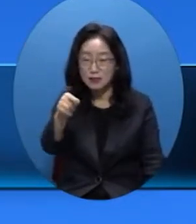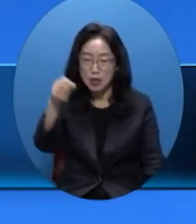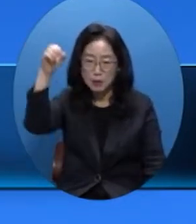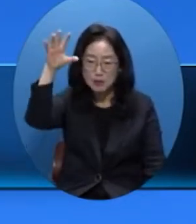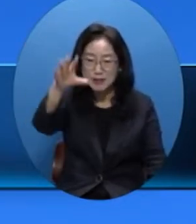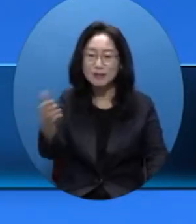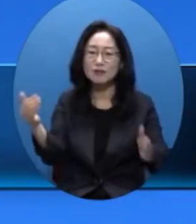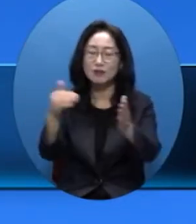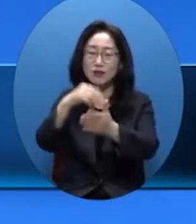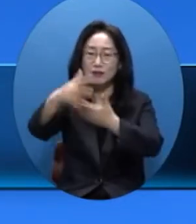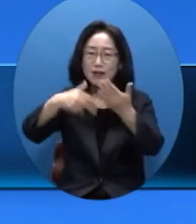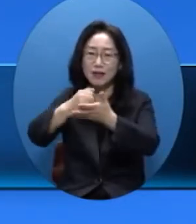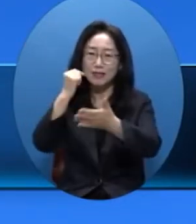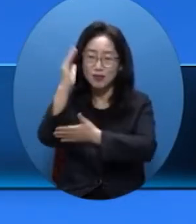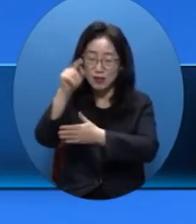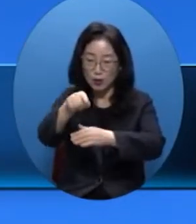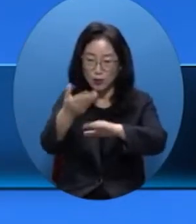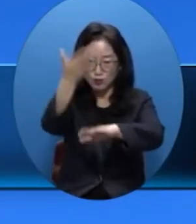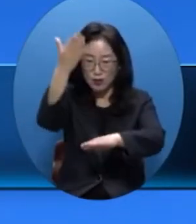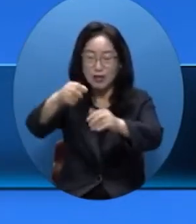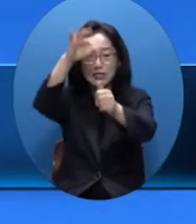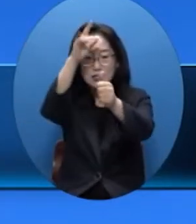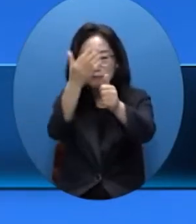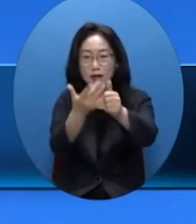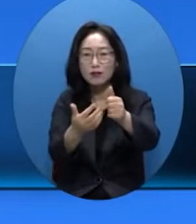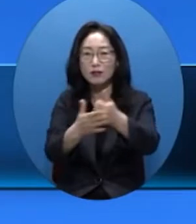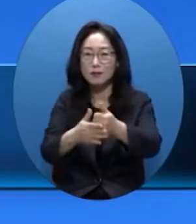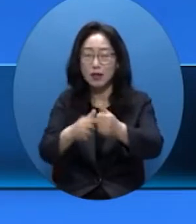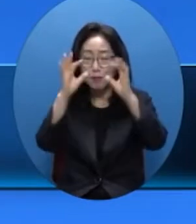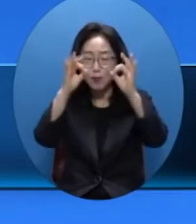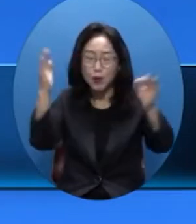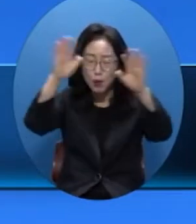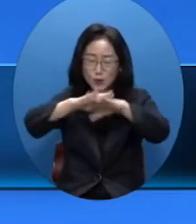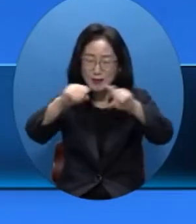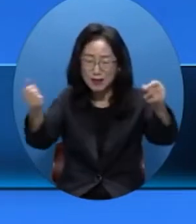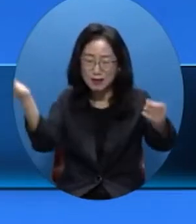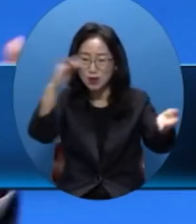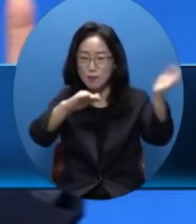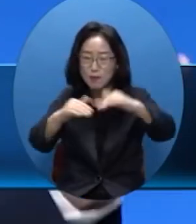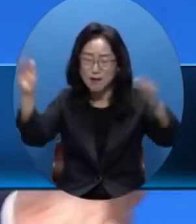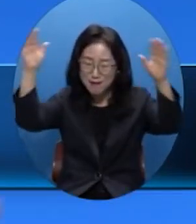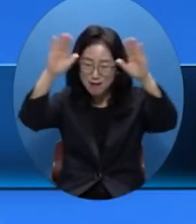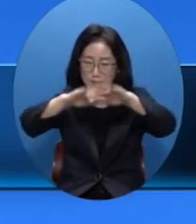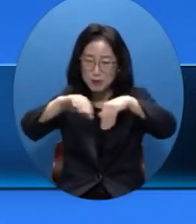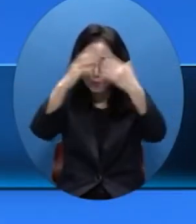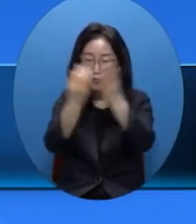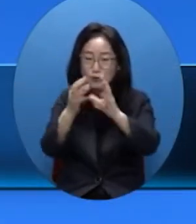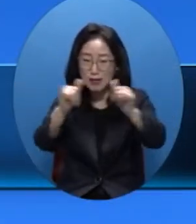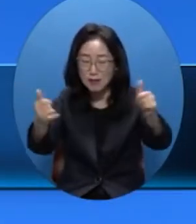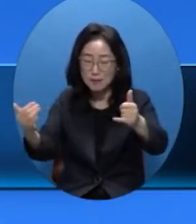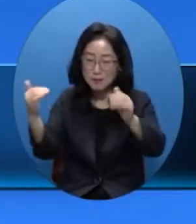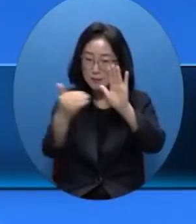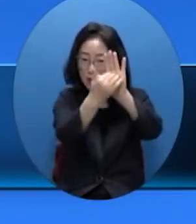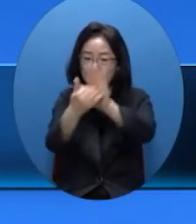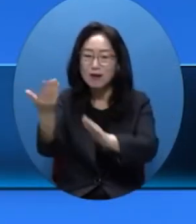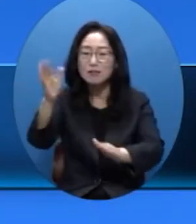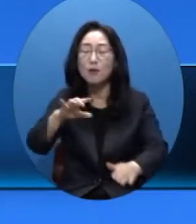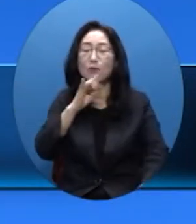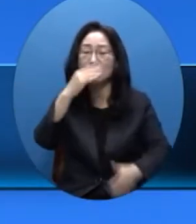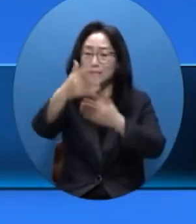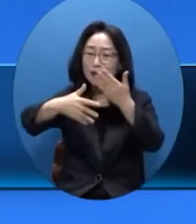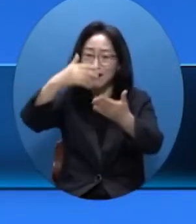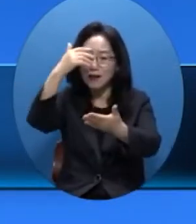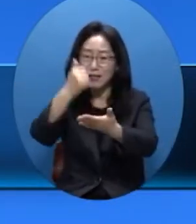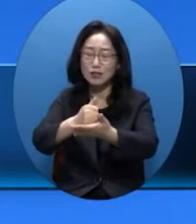없고 야외 영어에 내 위에 이 말씀이니라 보라 어둠이 땅을 덮을 것이며 캄캄함이 만민을 관련이 와 어디게 r 께서 내외 임하실 것이며